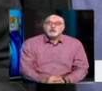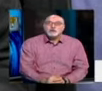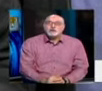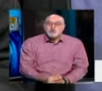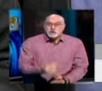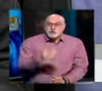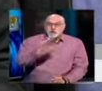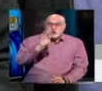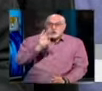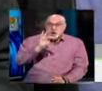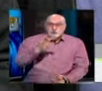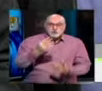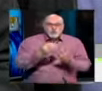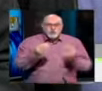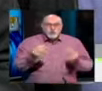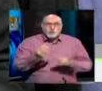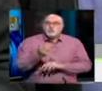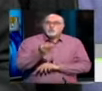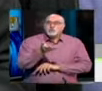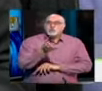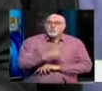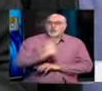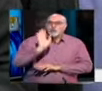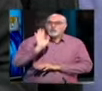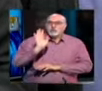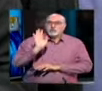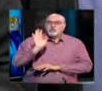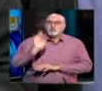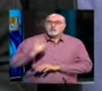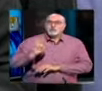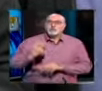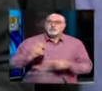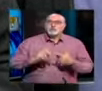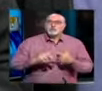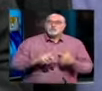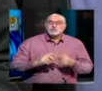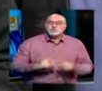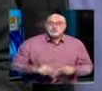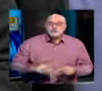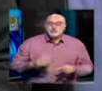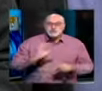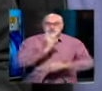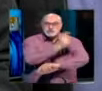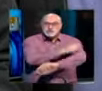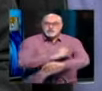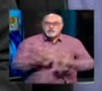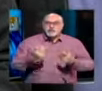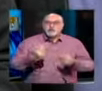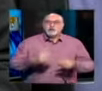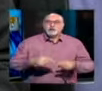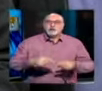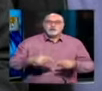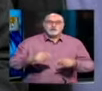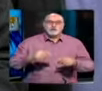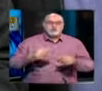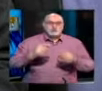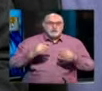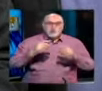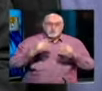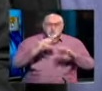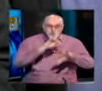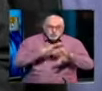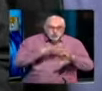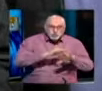سقطوا، وبالتالي سياسة استهداف المدنيين، سياسة تدمير المنشآت المدنية، سياسة حصار المستشفيات